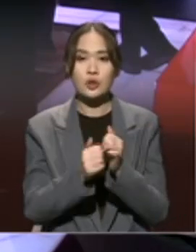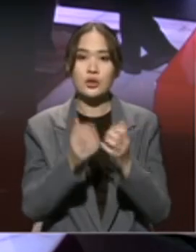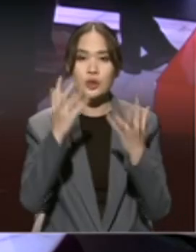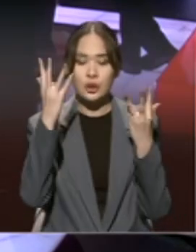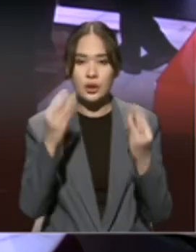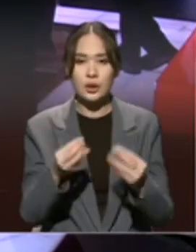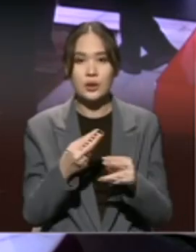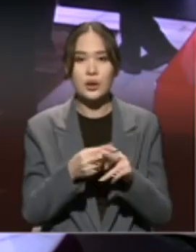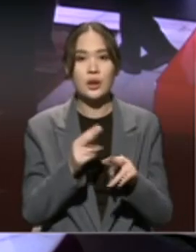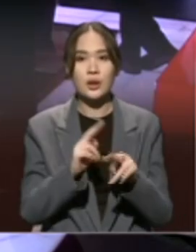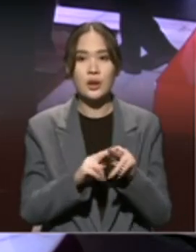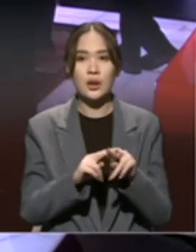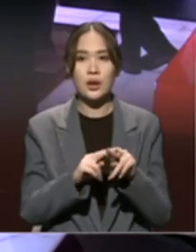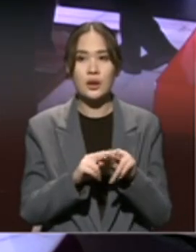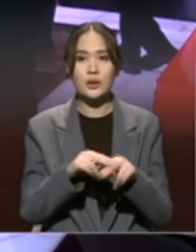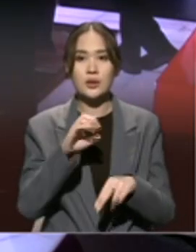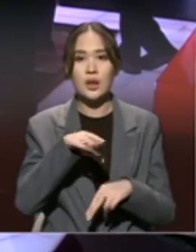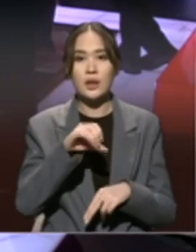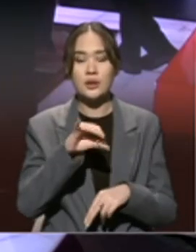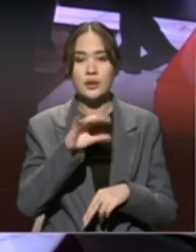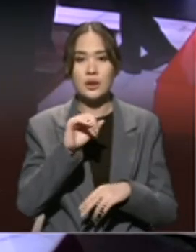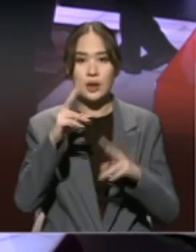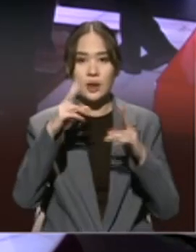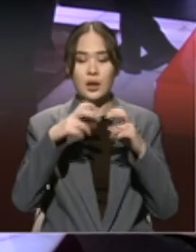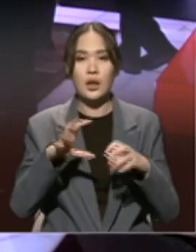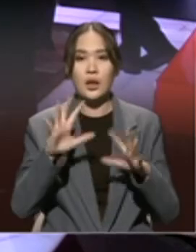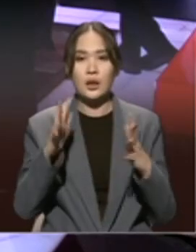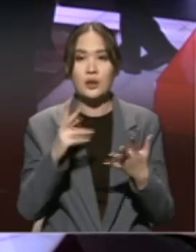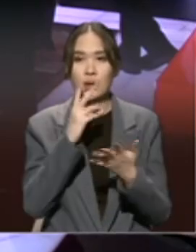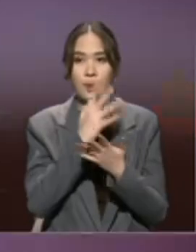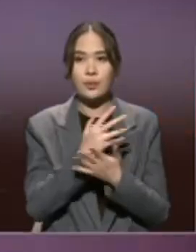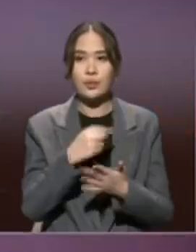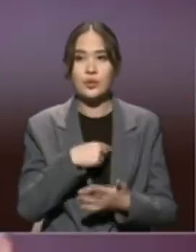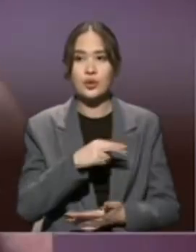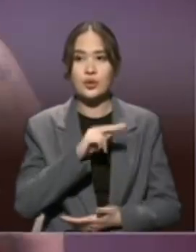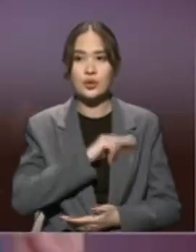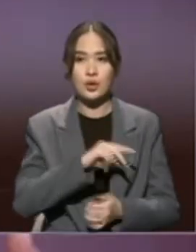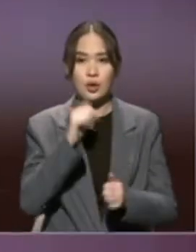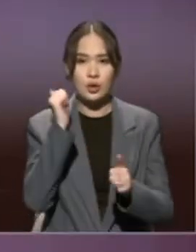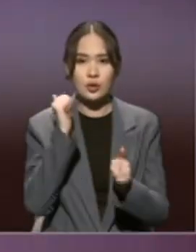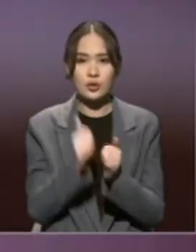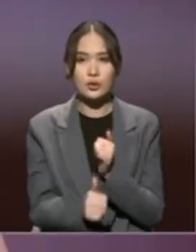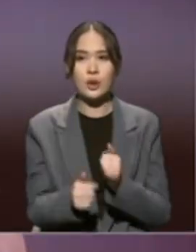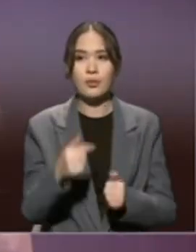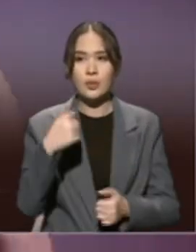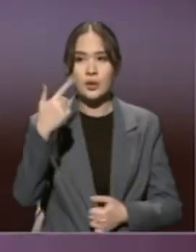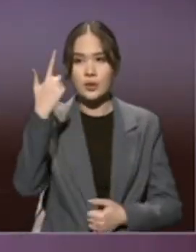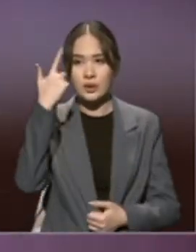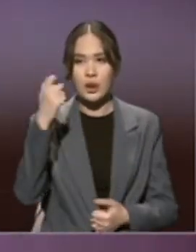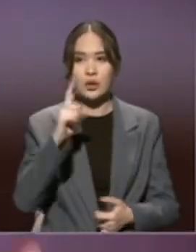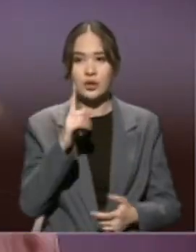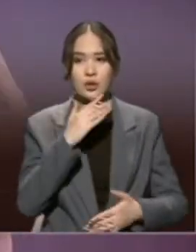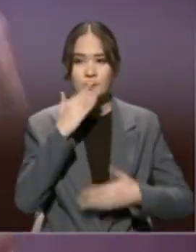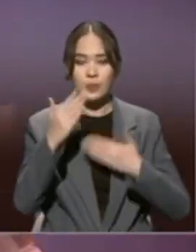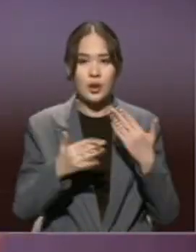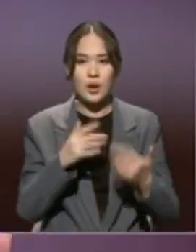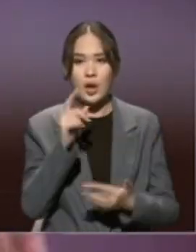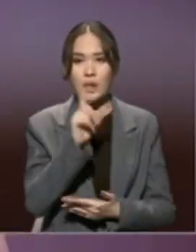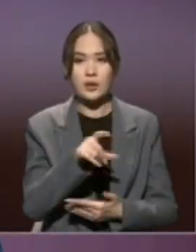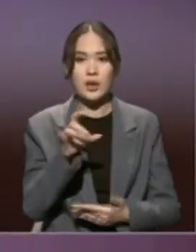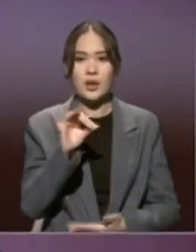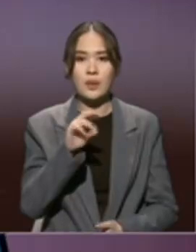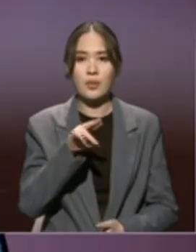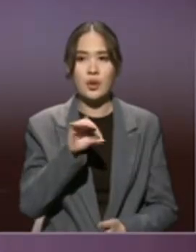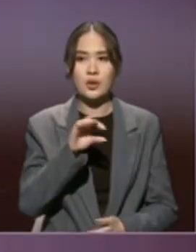осы бұл кісілер енді статистикаға қарап айтсам, мен тірідей күніге жұмыс істеп жүрген адаммын, күнделікті сұранысты білемін. Адамдар жаңа